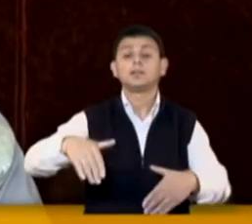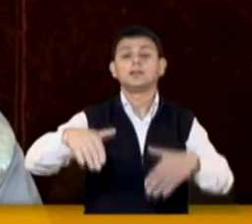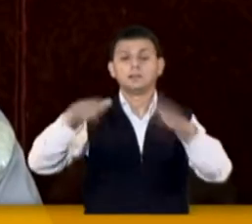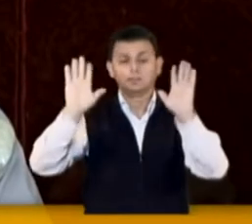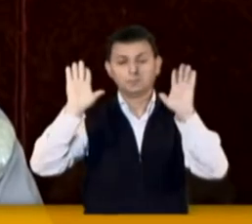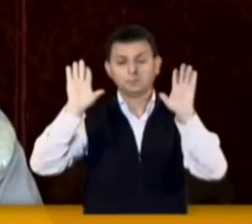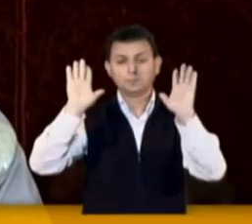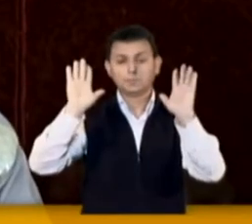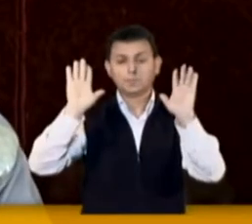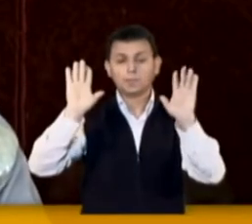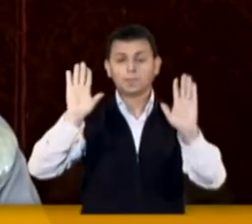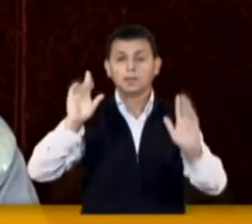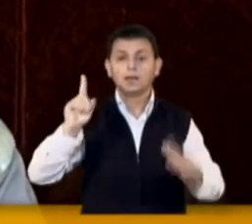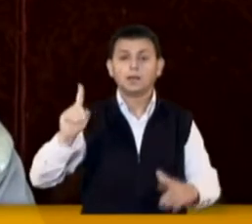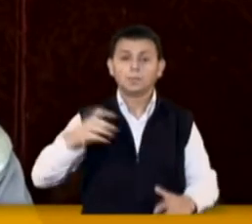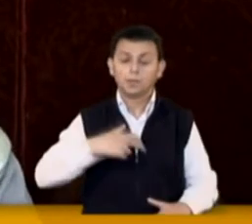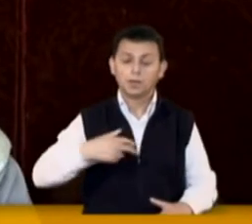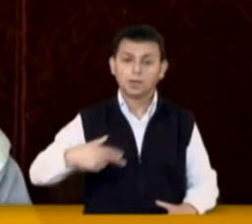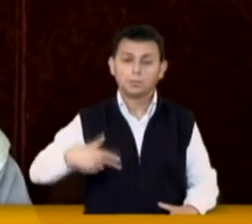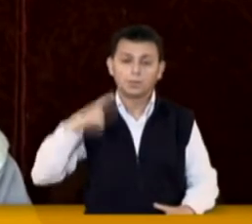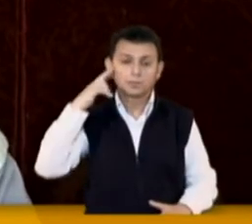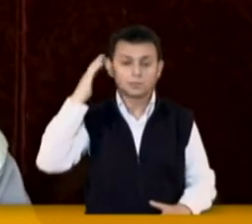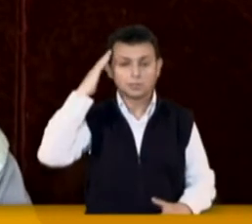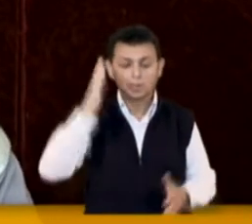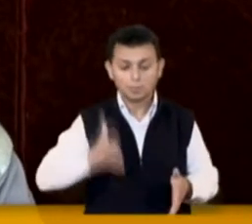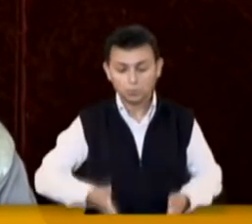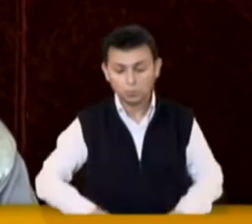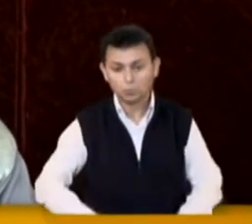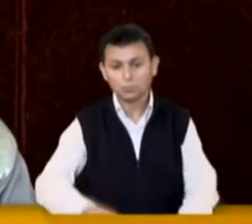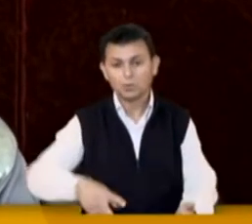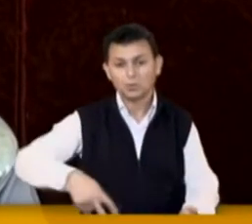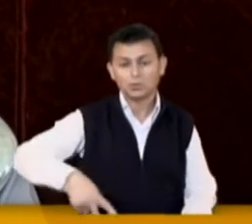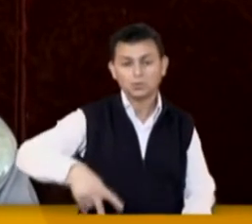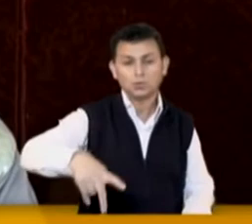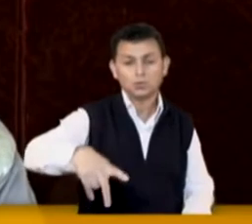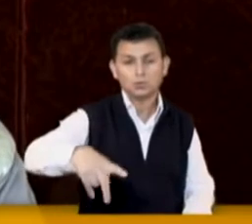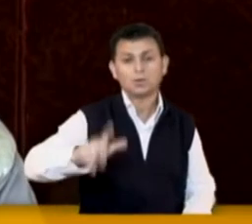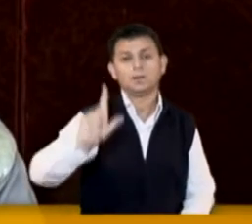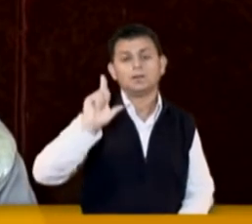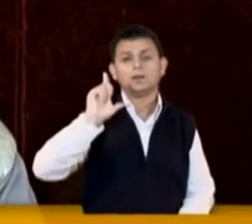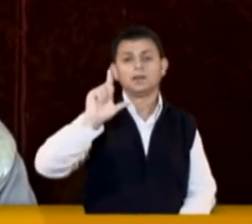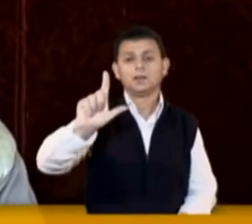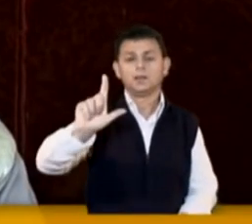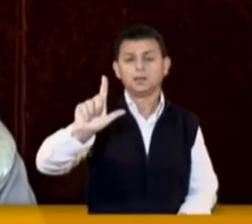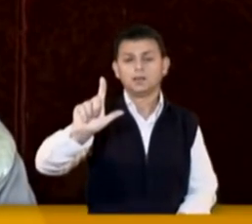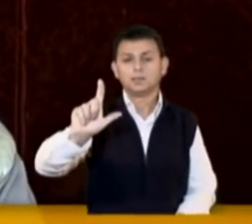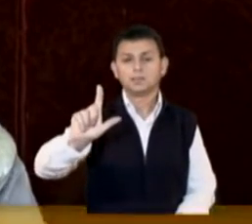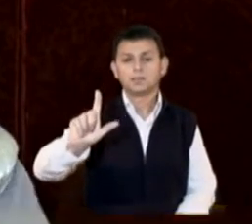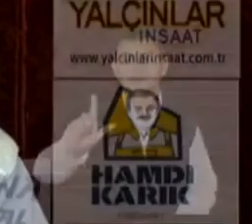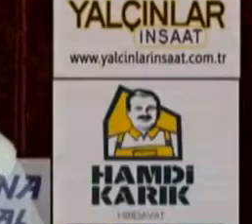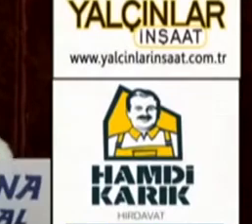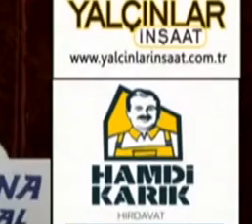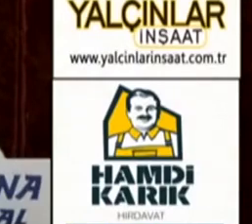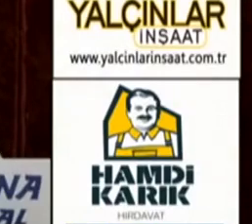ayırmasın. Şeriat-ı Garra-yı Ahmediye Caddesi'nde dimdik yürümeyi nasip etsin. Son nefese geldiğimiz zaman kelime-i şehadet